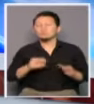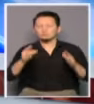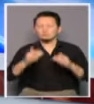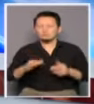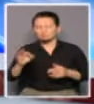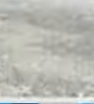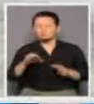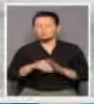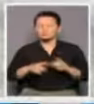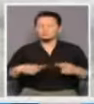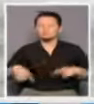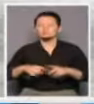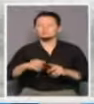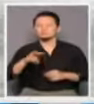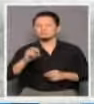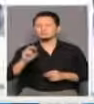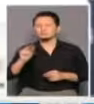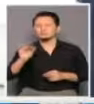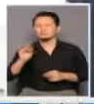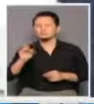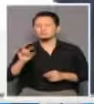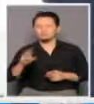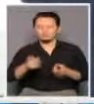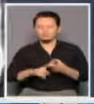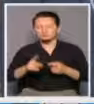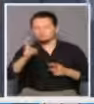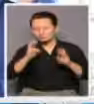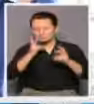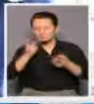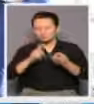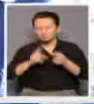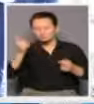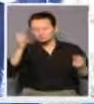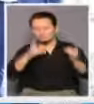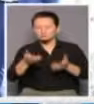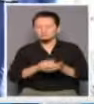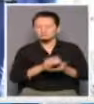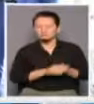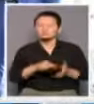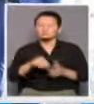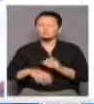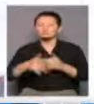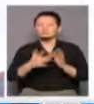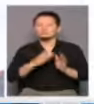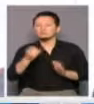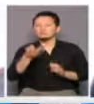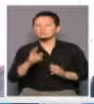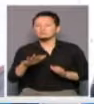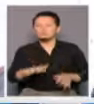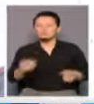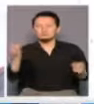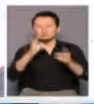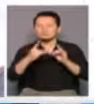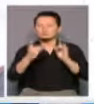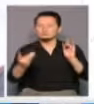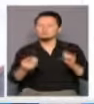товарищества с ограниченной ответственностью «Микен Чикен», после чего он осмотрел ход работ по берегоукреплению городища Сарайшык, строительство нового